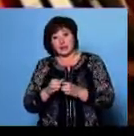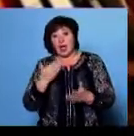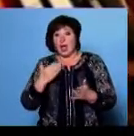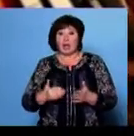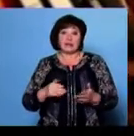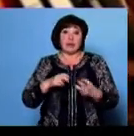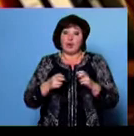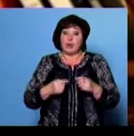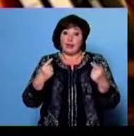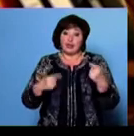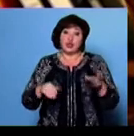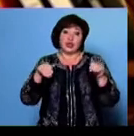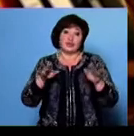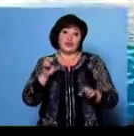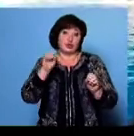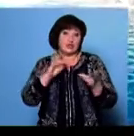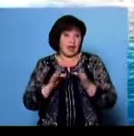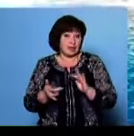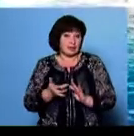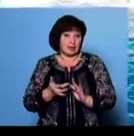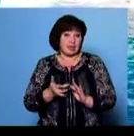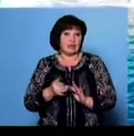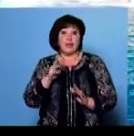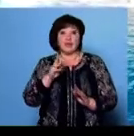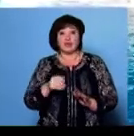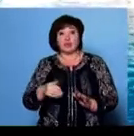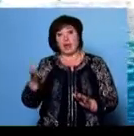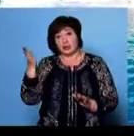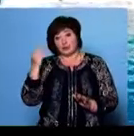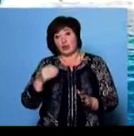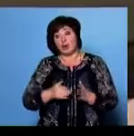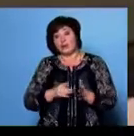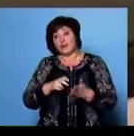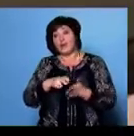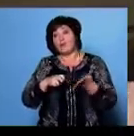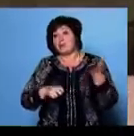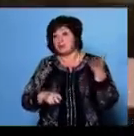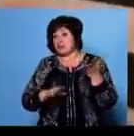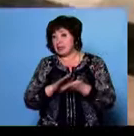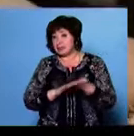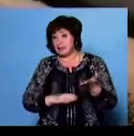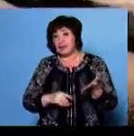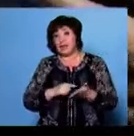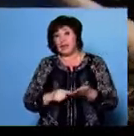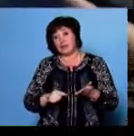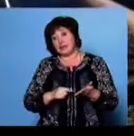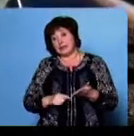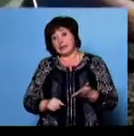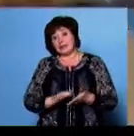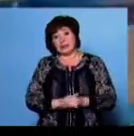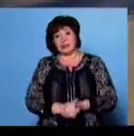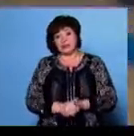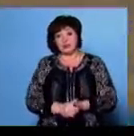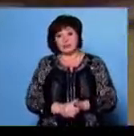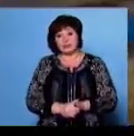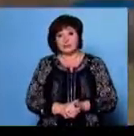проблема, решать ее не в социальных сетях или мессенджерах, а по закону – направлять письменные заявления и претензии. Ксения Мороз, Василий Хохряков, телеканал